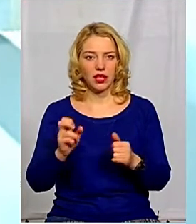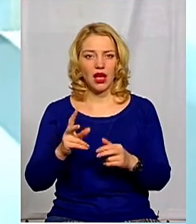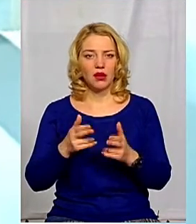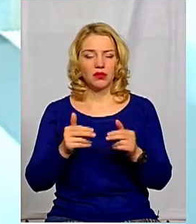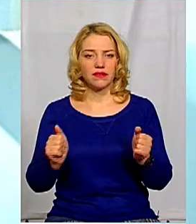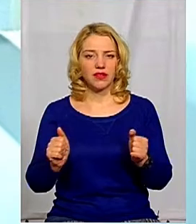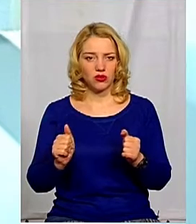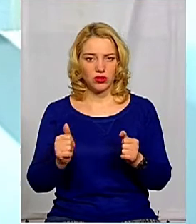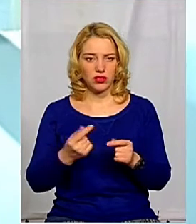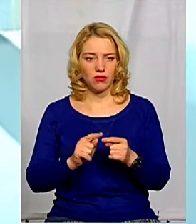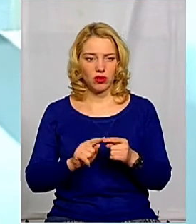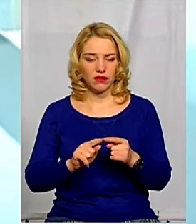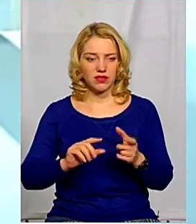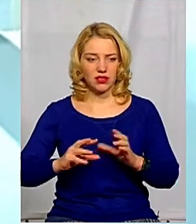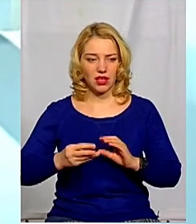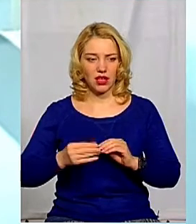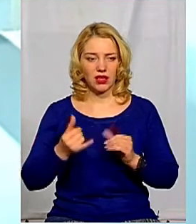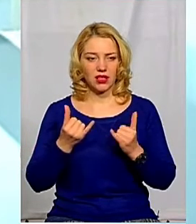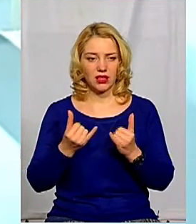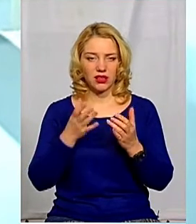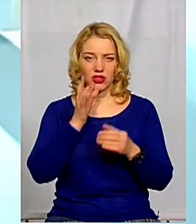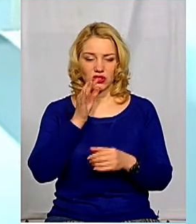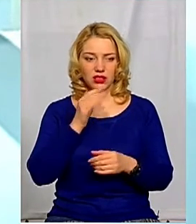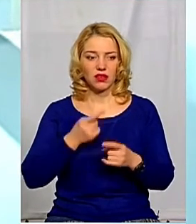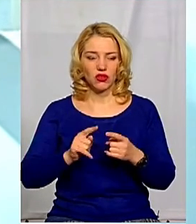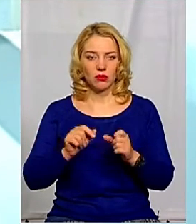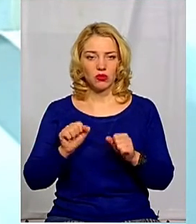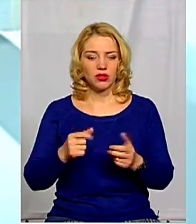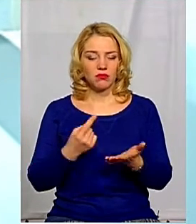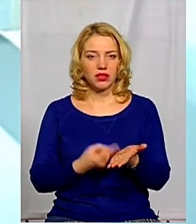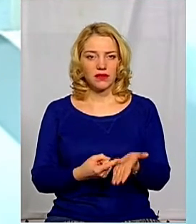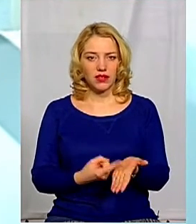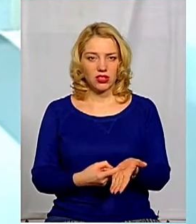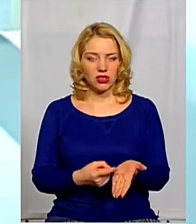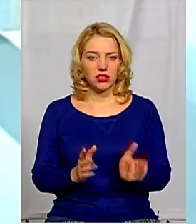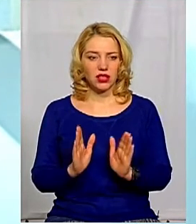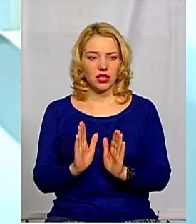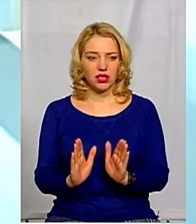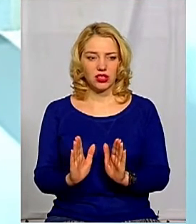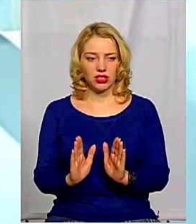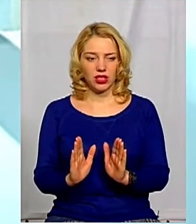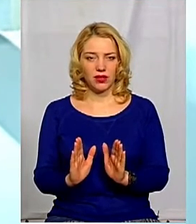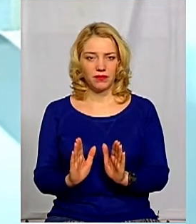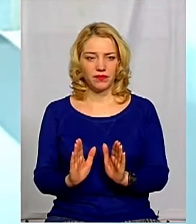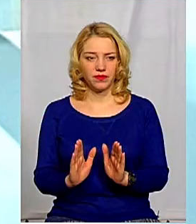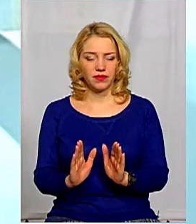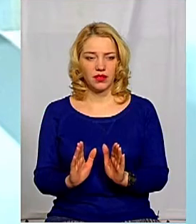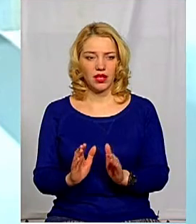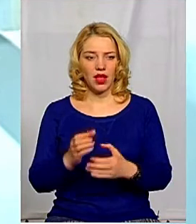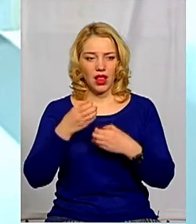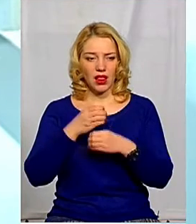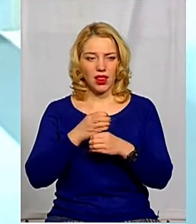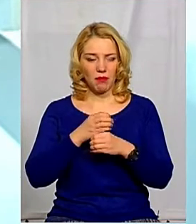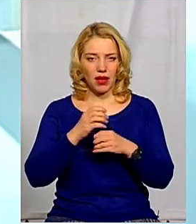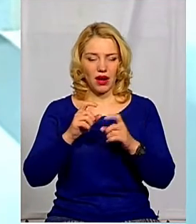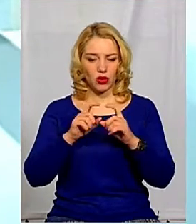вона взагалі на даний час вона може підтвердитися лише в референт-лабораторії в